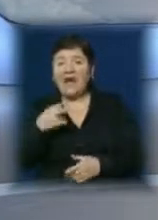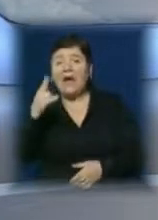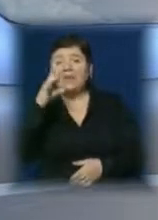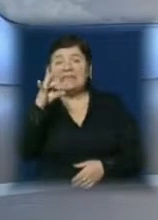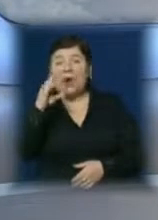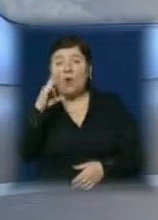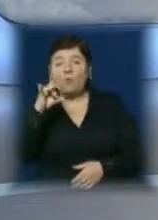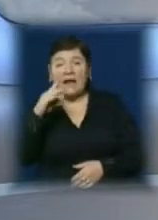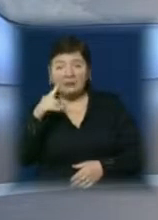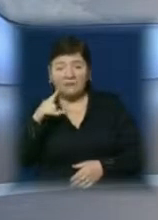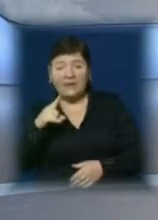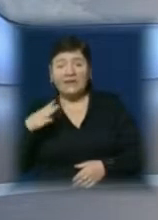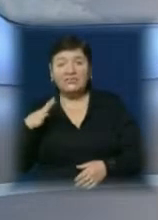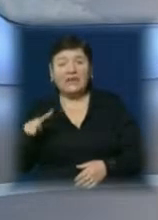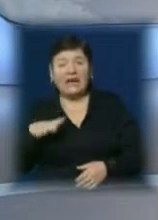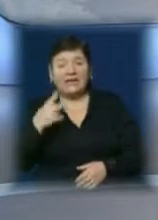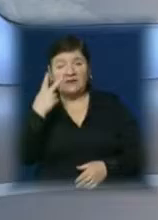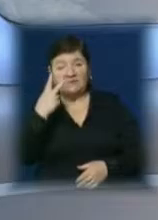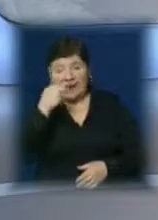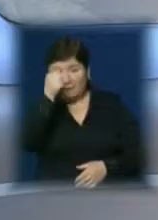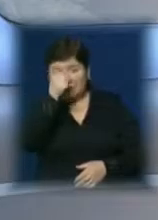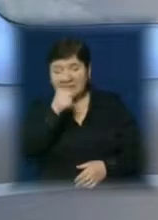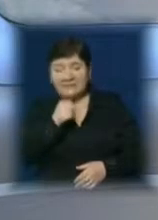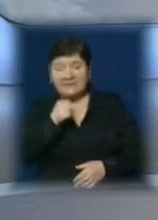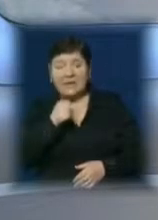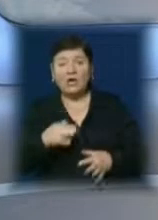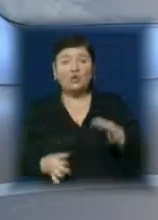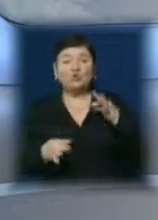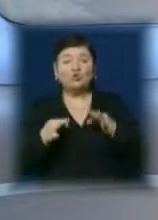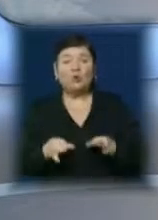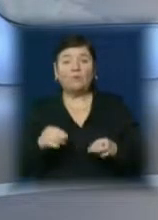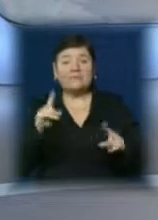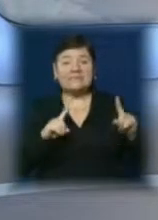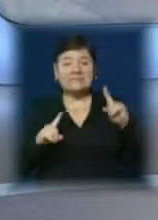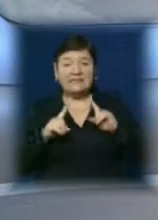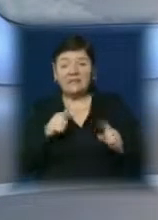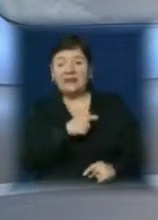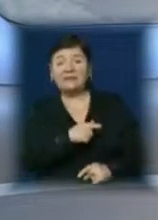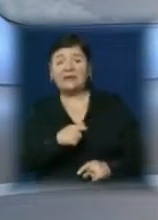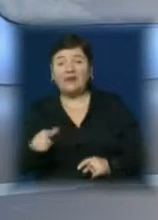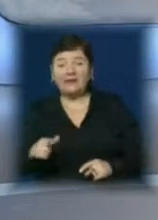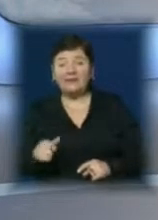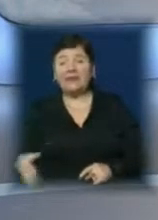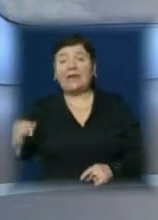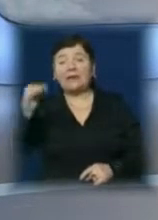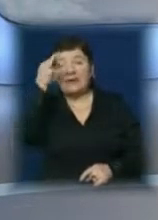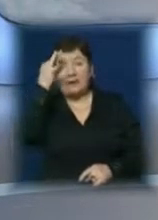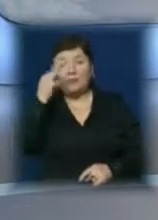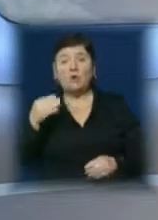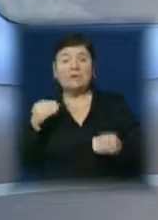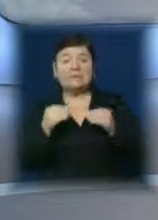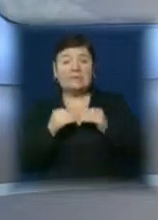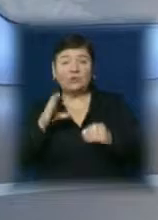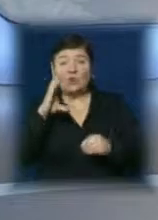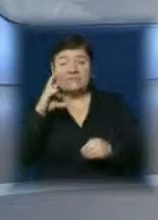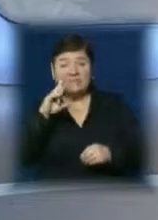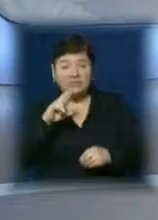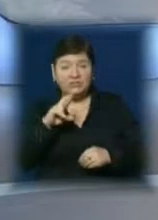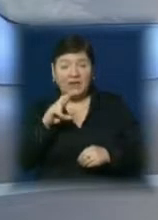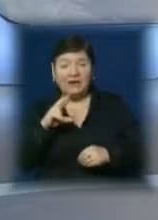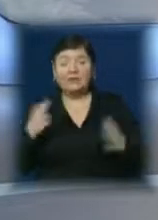Драгобраті. На них чекає 2 місяці тримання під вартою. Судове засідання ще триває. Нагадаємо, вночі 10 січня на